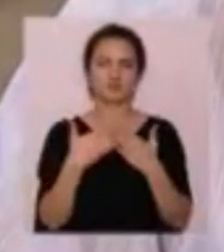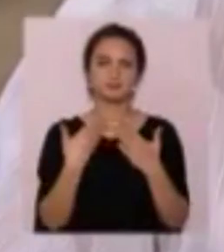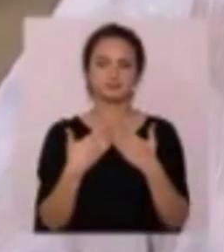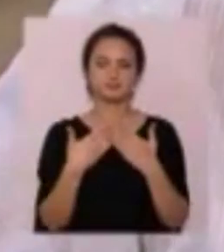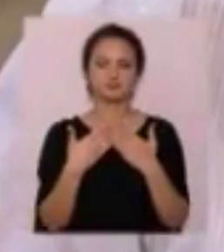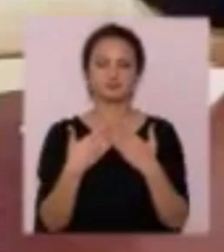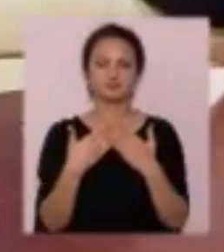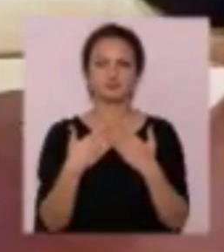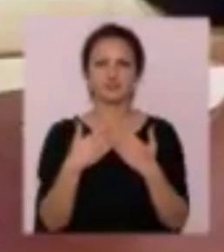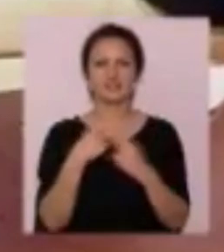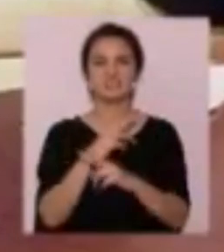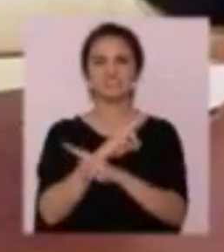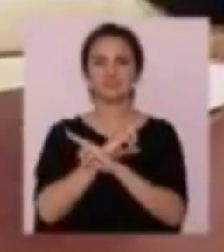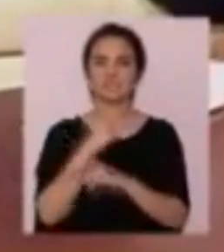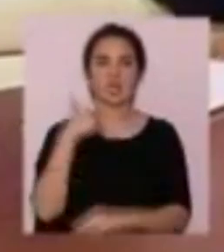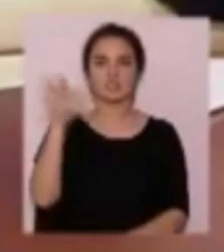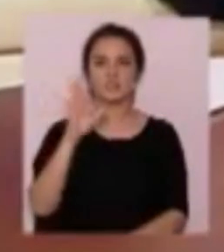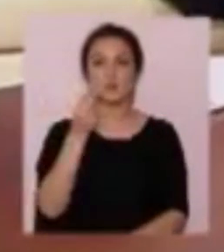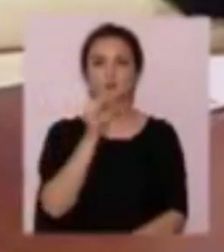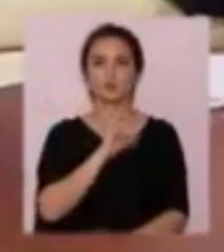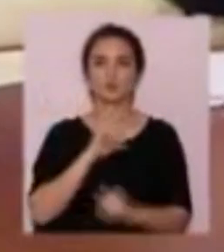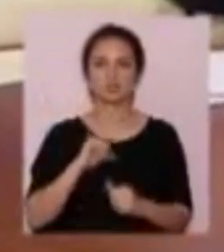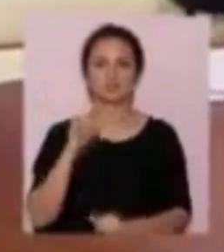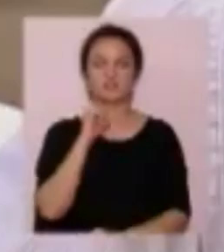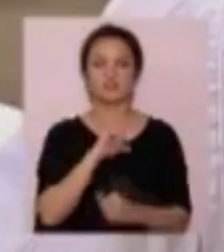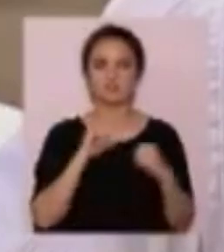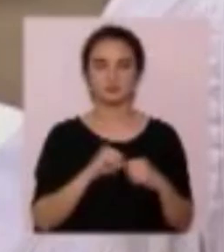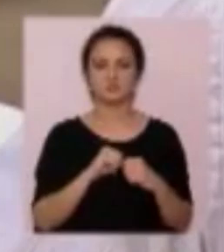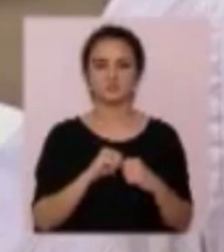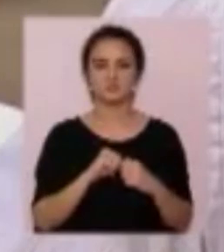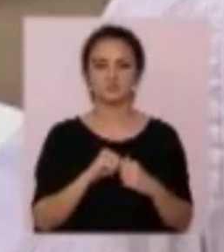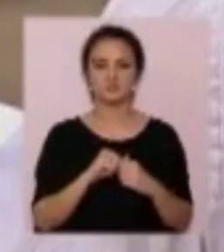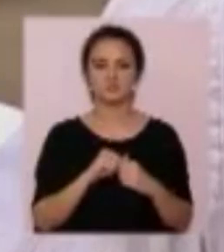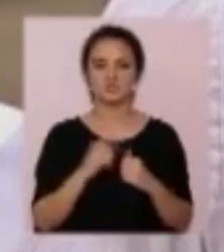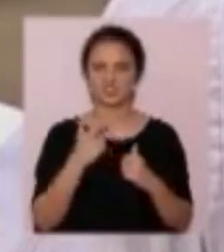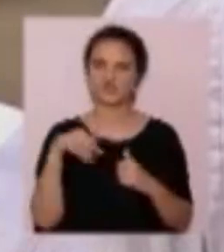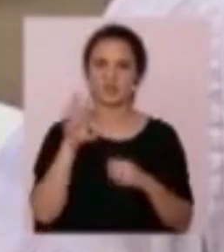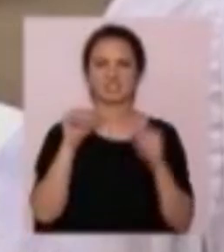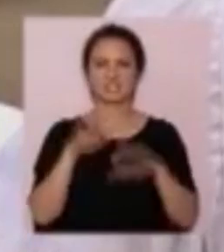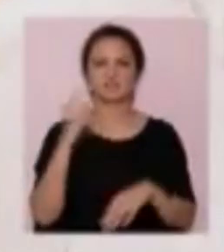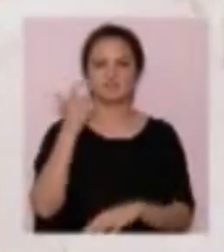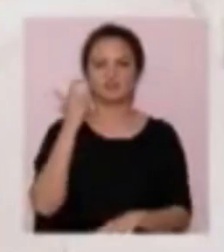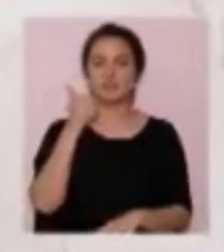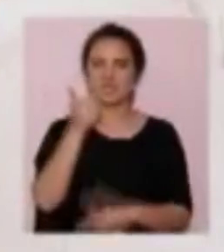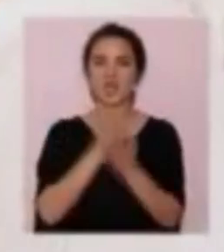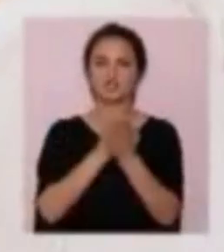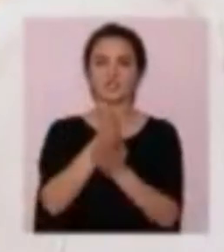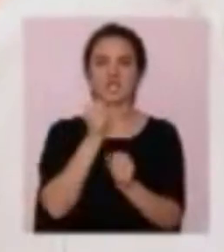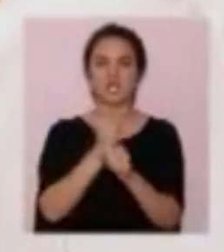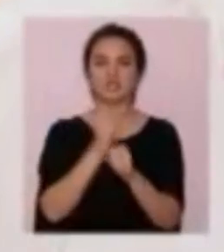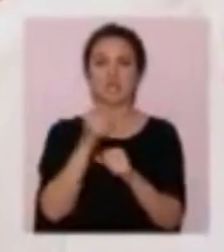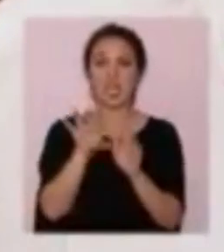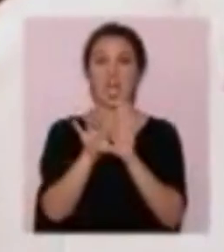ელემენტარული სიკვდილზე არ წავალ ფულის გულისთვის. რავი, ჩვენი გადასაწყვეტია ყველაფერი. კარგია რომ ეს არჩევანი გააკეთე და